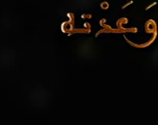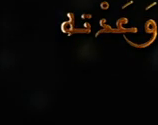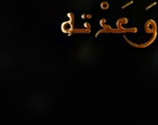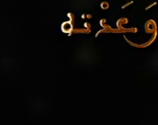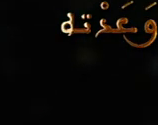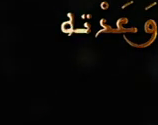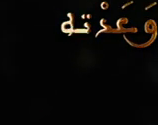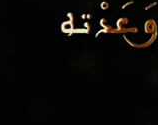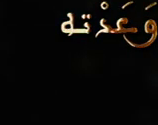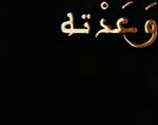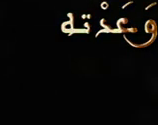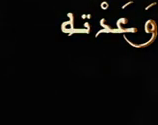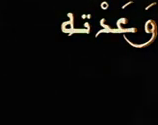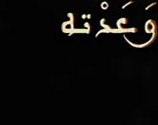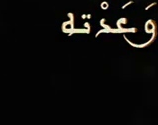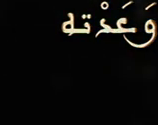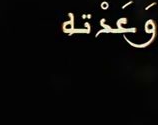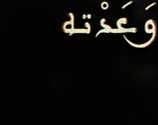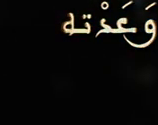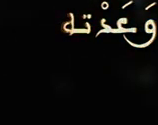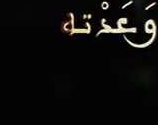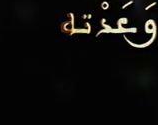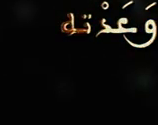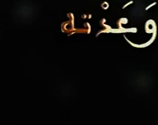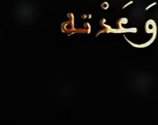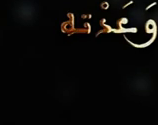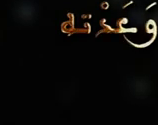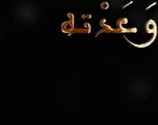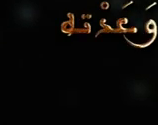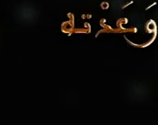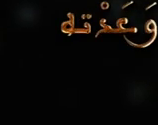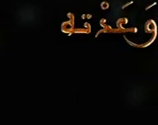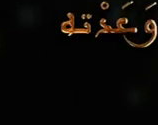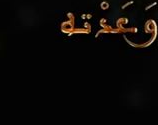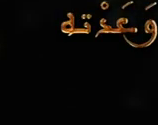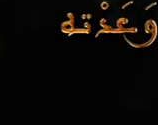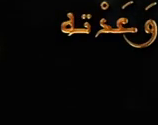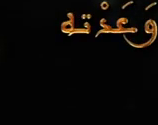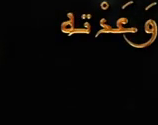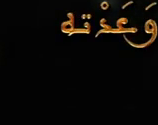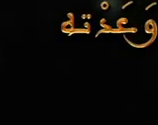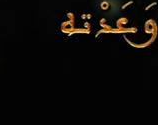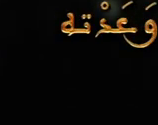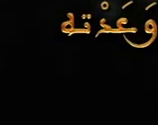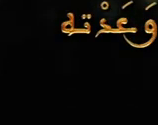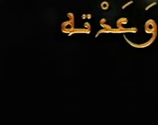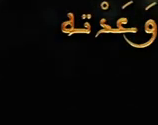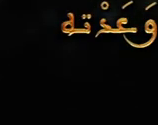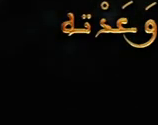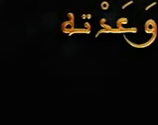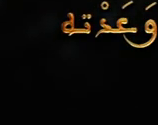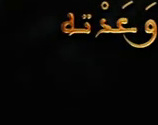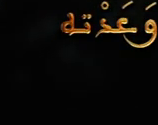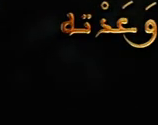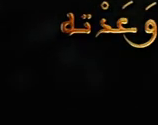محمد الوسيله والفضيله والدرجه الرفيعه وابعثه اللهم مقاما